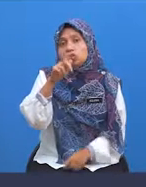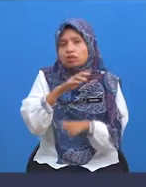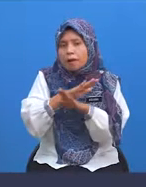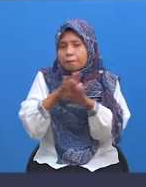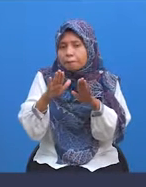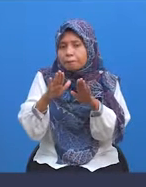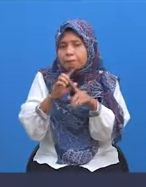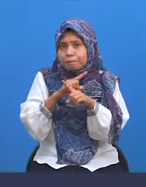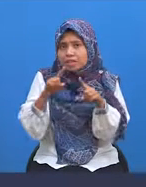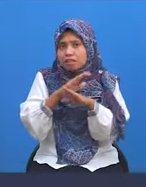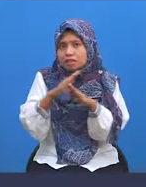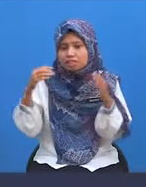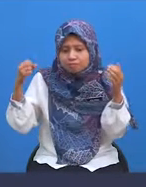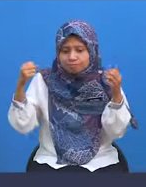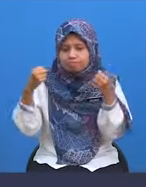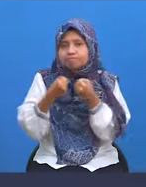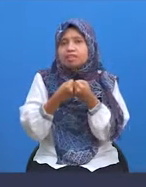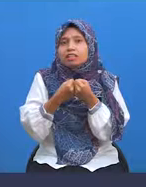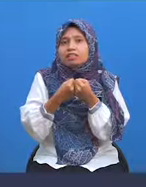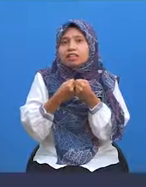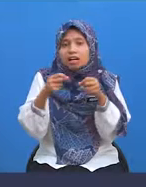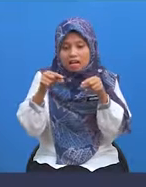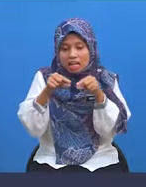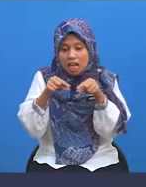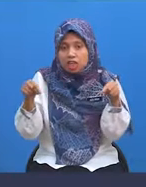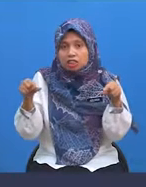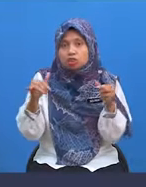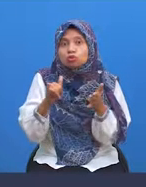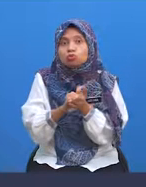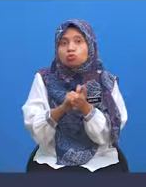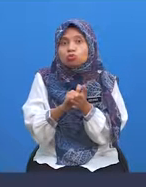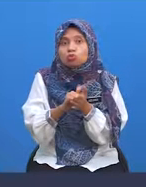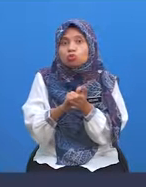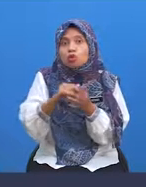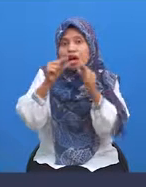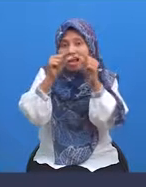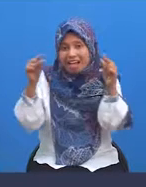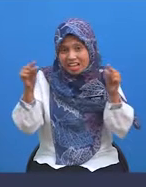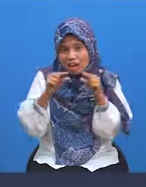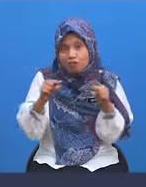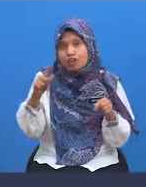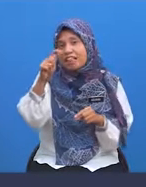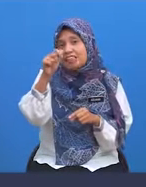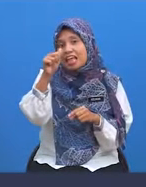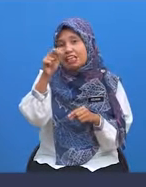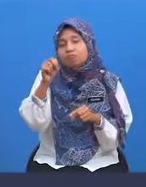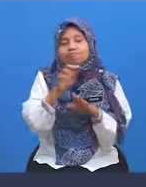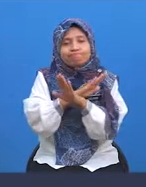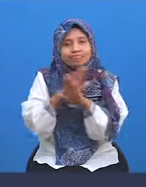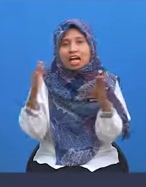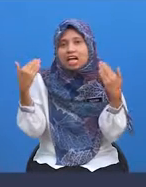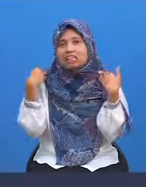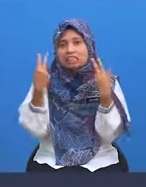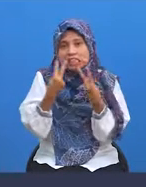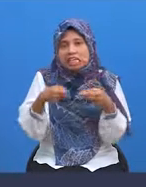akan melanggar garisan asimtot tersebut. Graf tangent tidak mempunyai